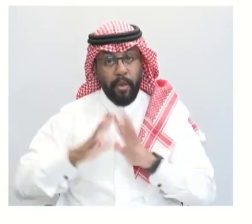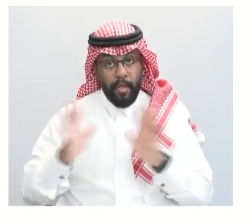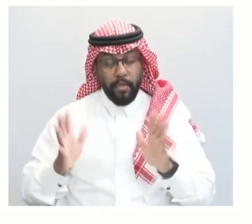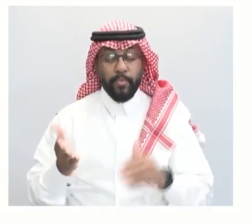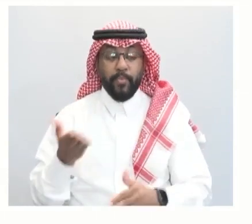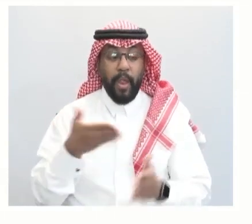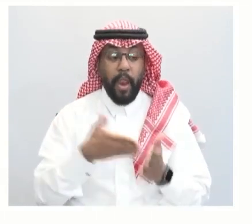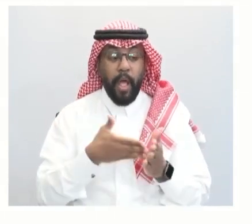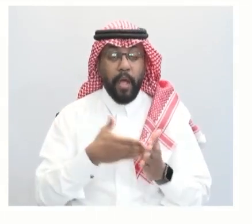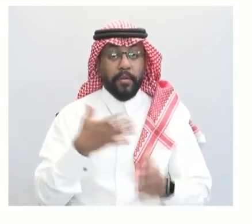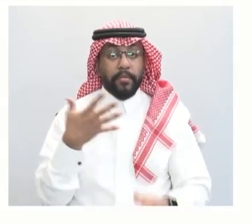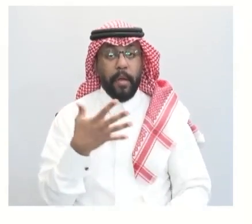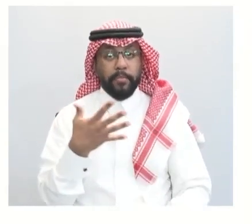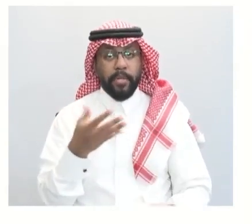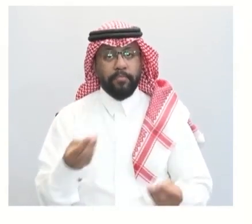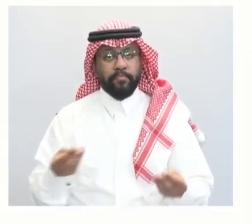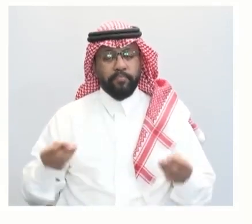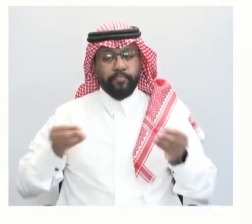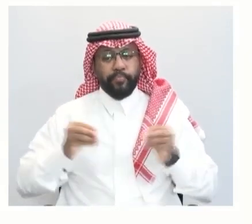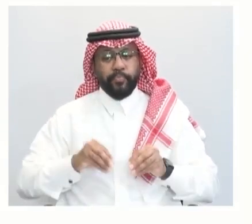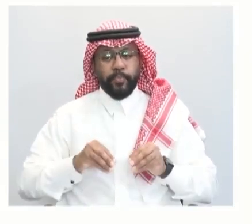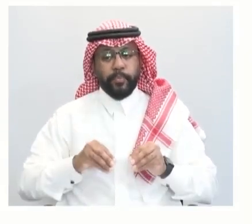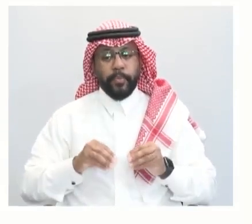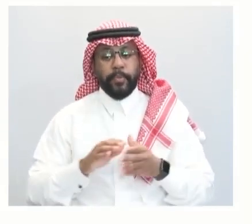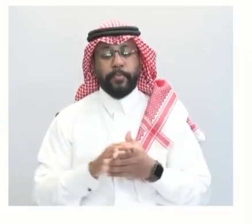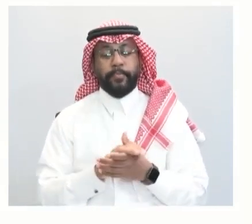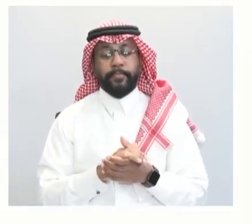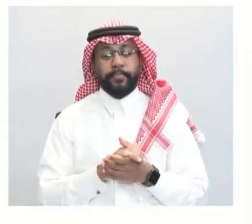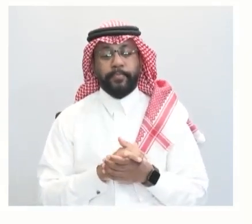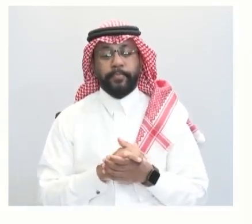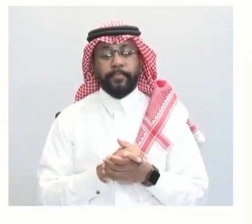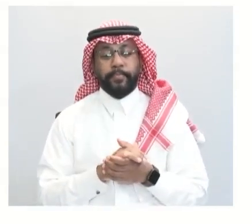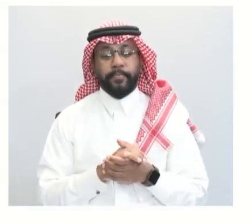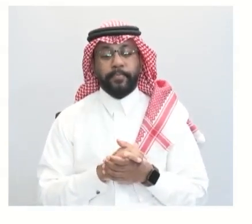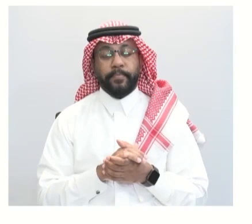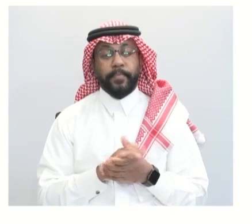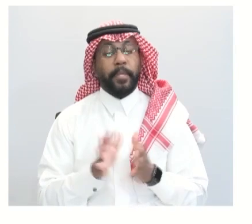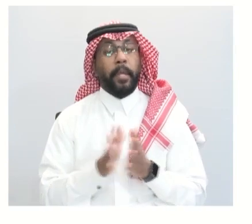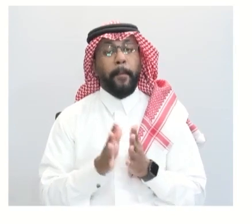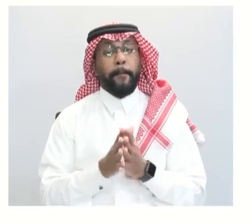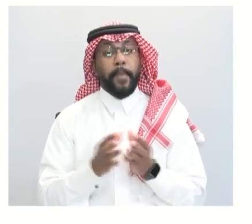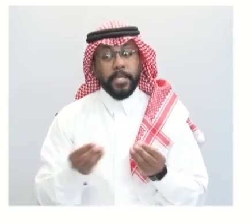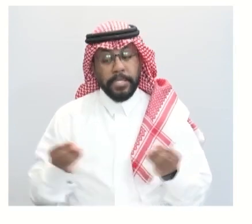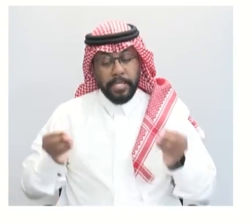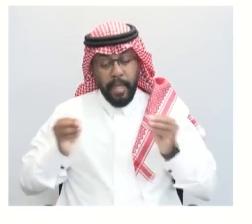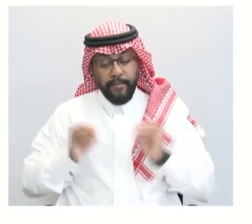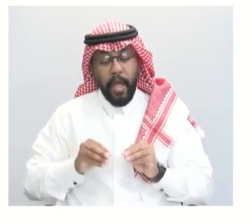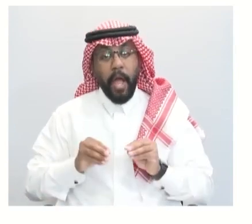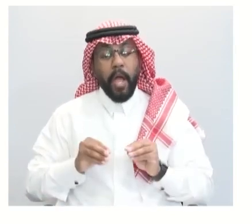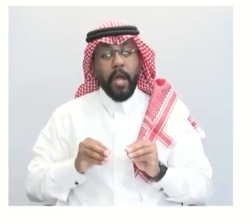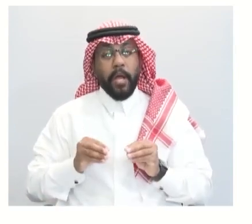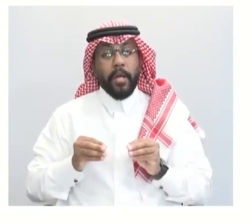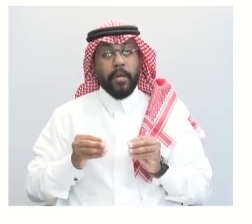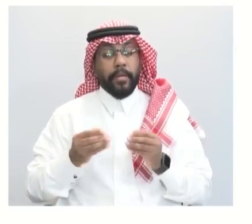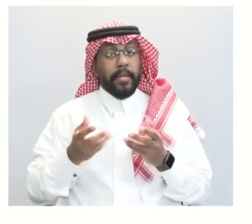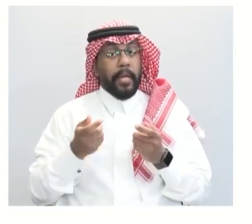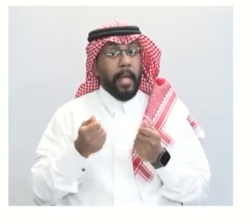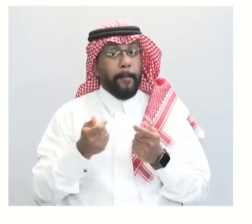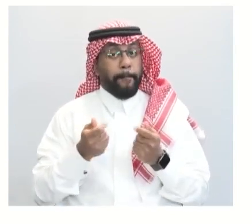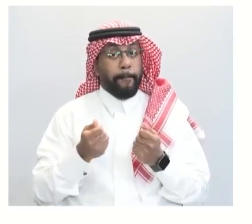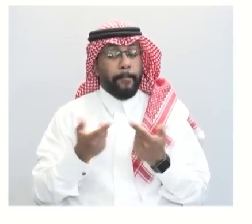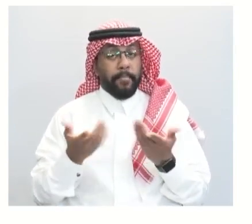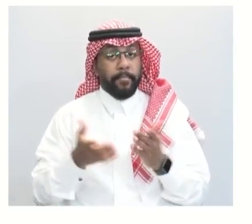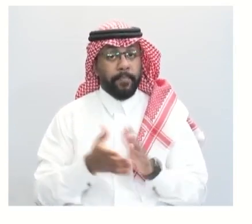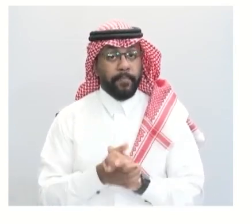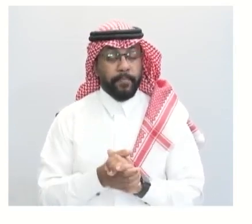تبقى لدينا خمس ريالات نقوم باضافتها الى 70 ريال يصبح لدينا المجموع